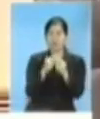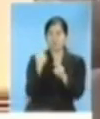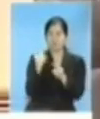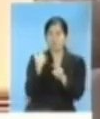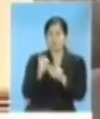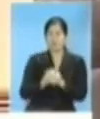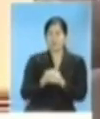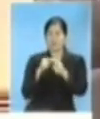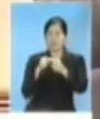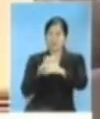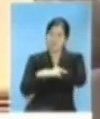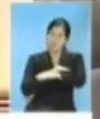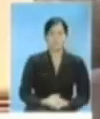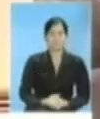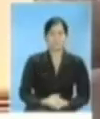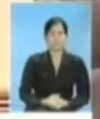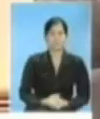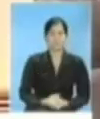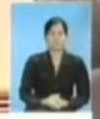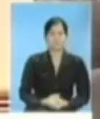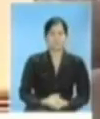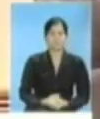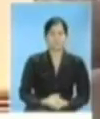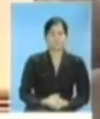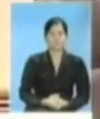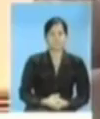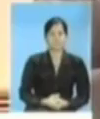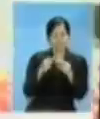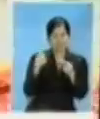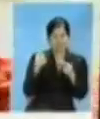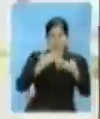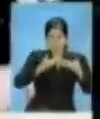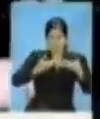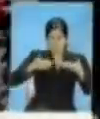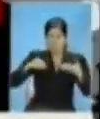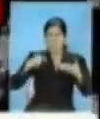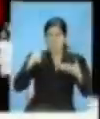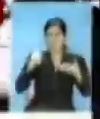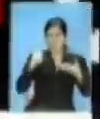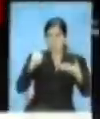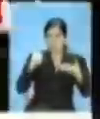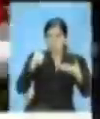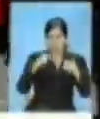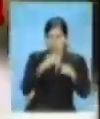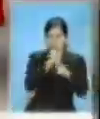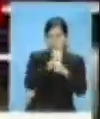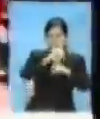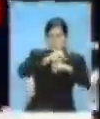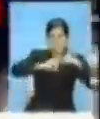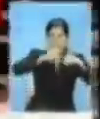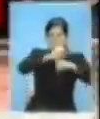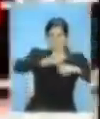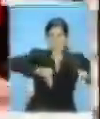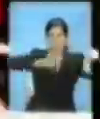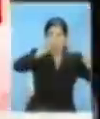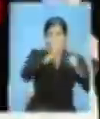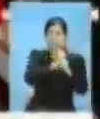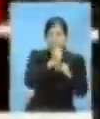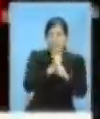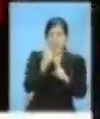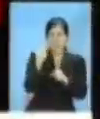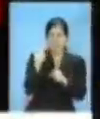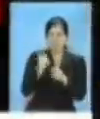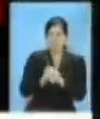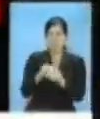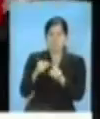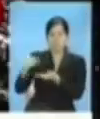การเมืองไม่มีใครกลัวใครครับผมขออนุญาต ผู้สื่อข่าวรายงานว่าหลังจากที่ฟังร้อยตำรวจเอกเฉลิ